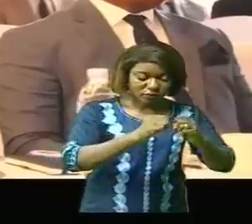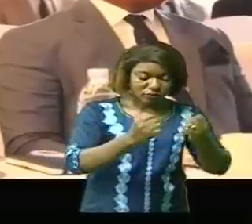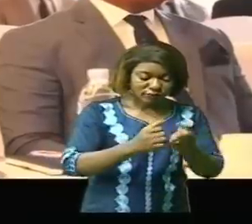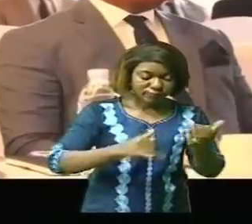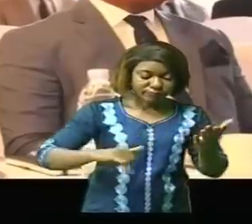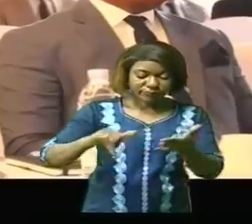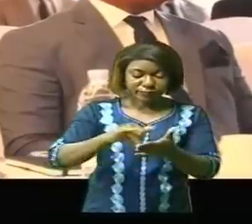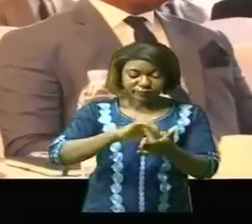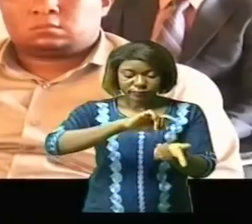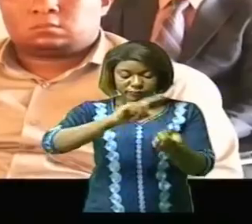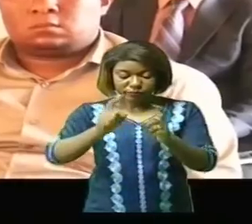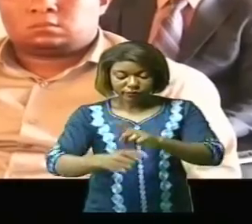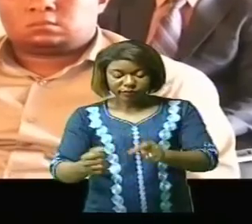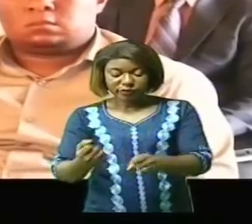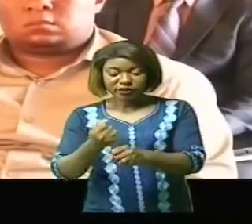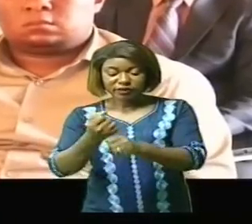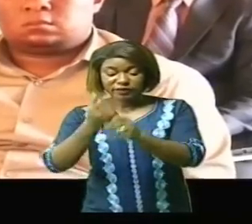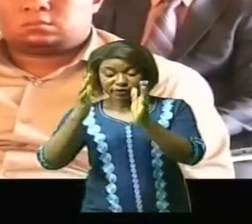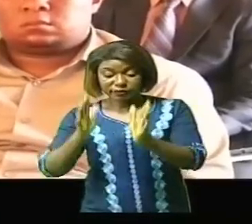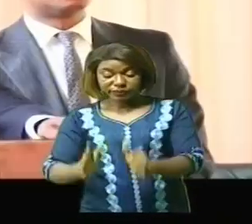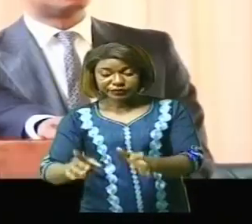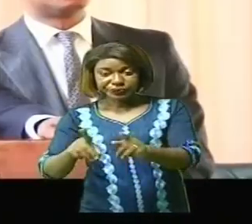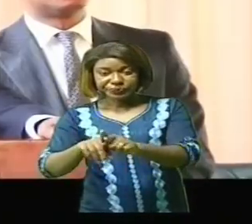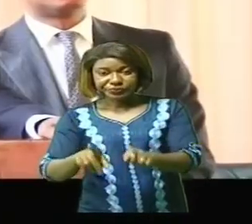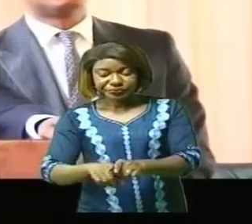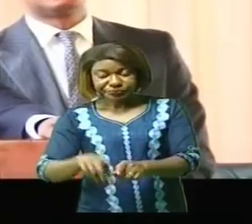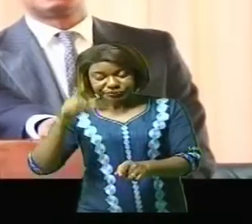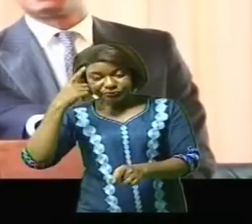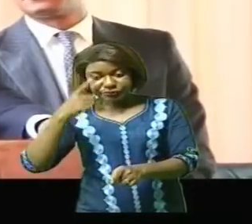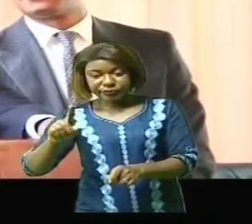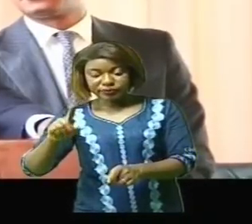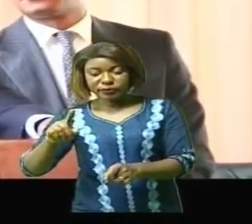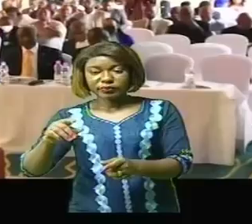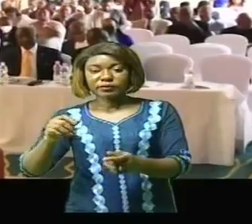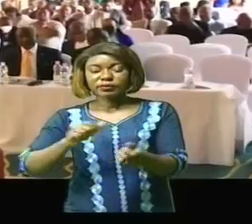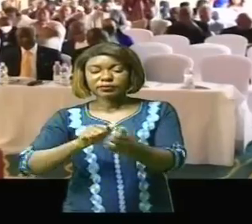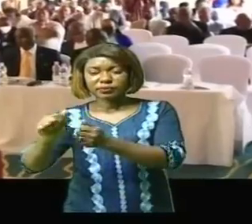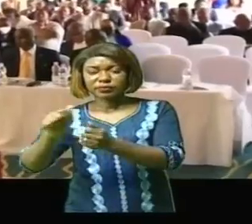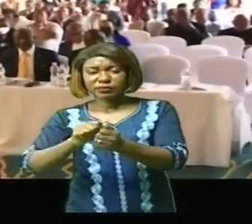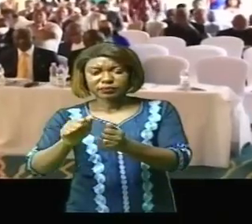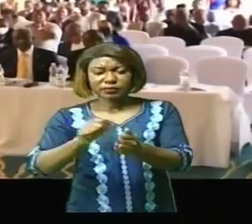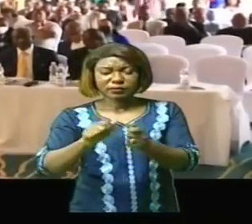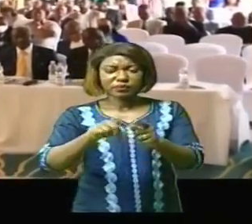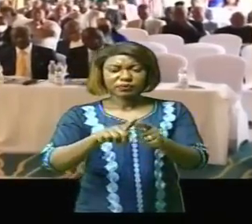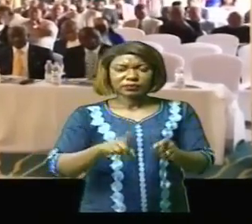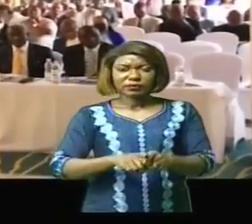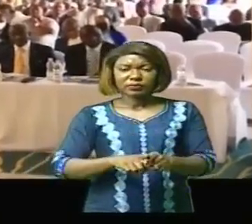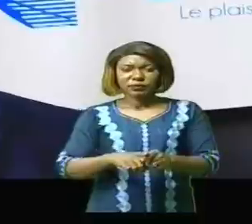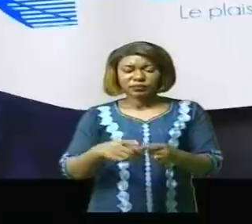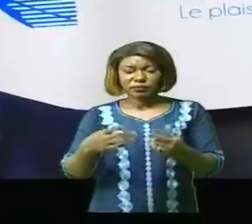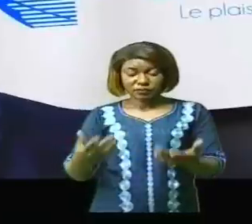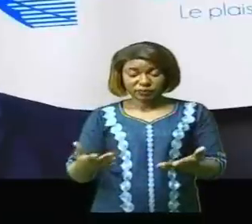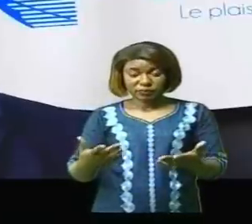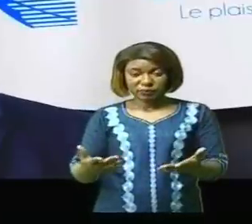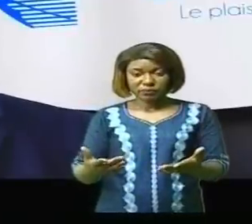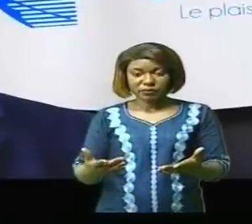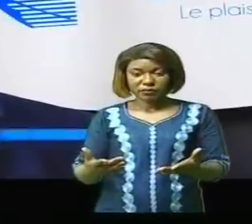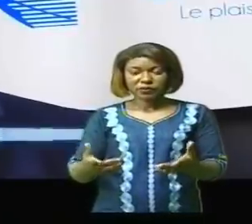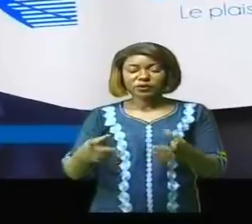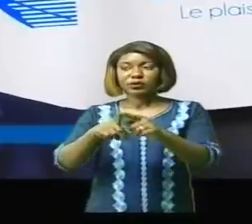conditions de vie des travailleurs, mais aussi et surtout le traitement des passagers. Quelle est la vision de Congo Airways? Quel est son